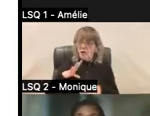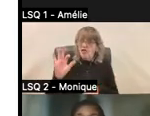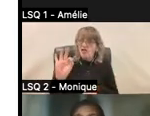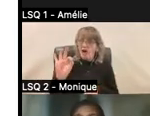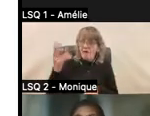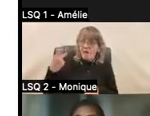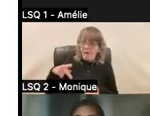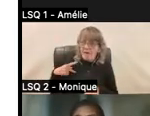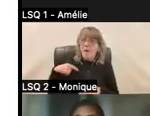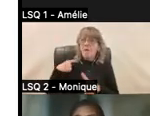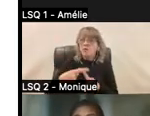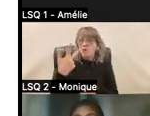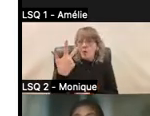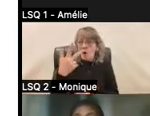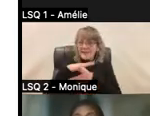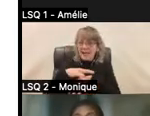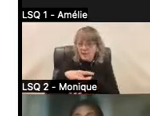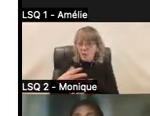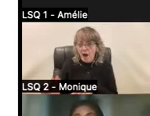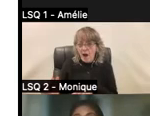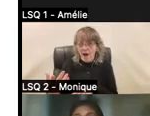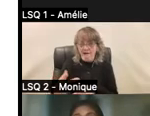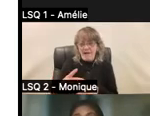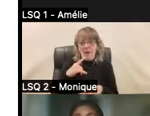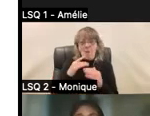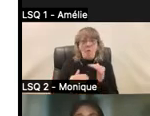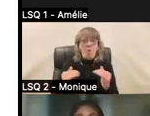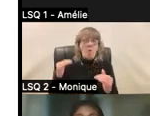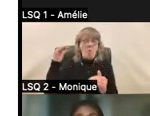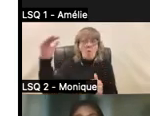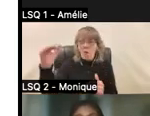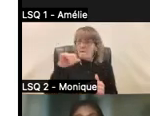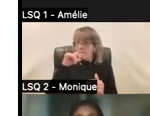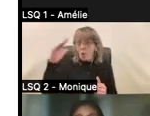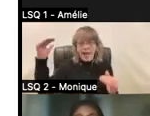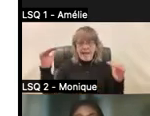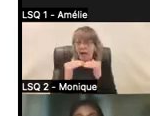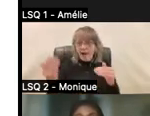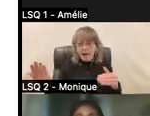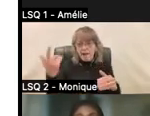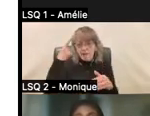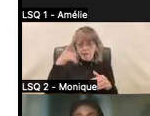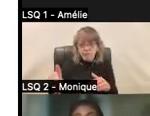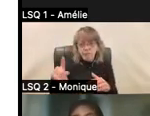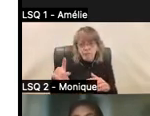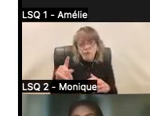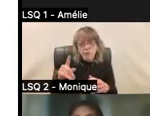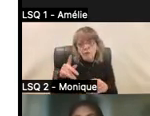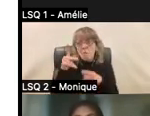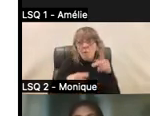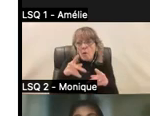et 3 territoires. Ce niveau élevé et inégal de dispersion pour une population relativement